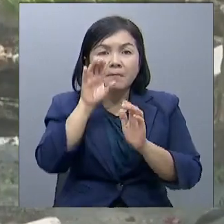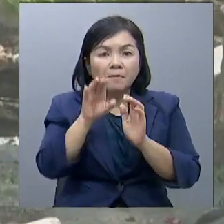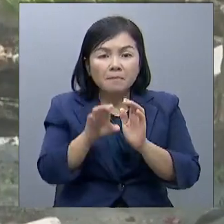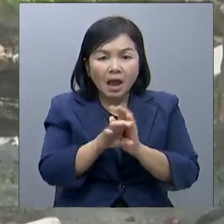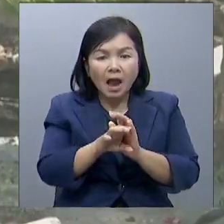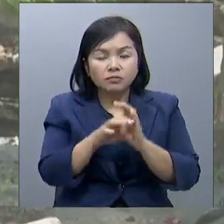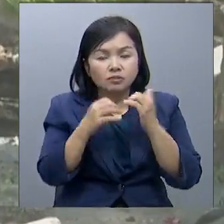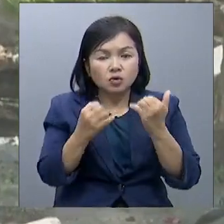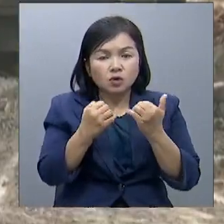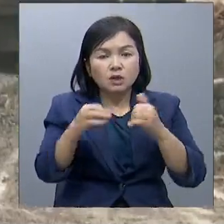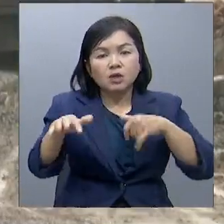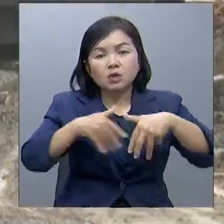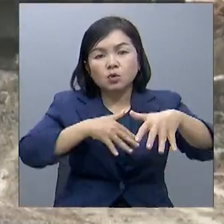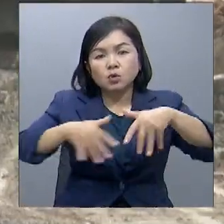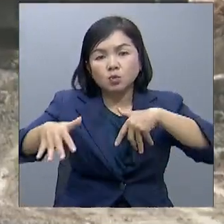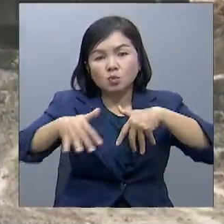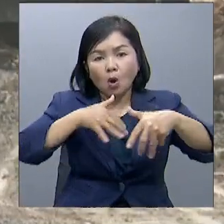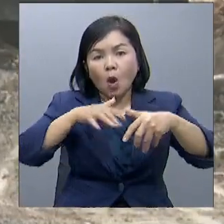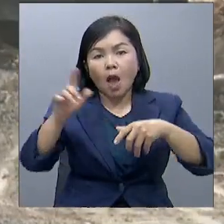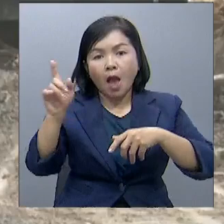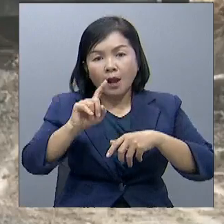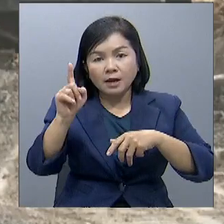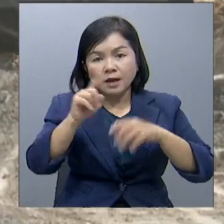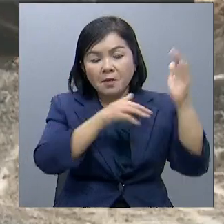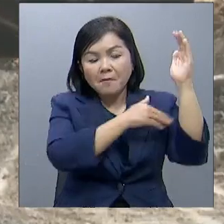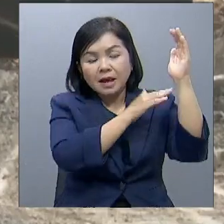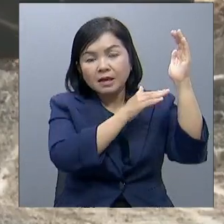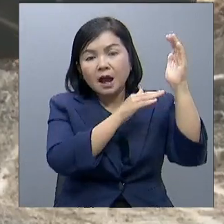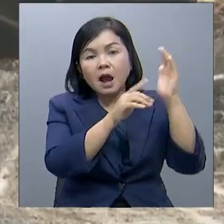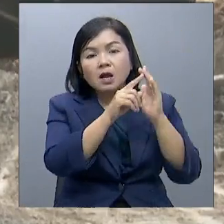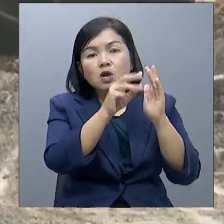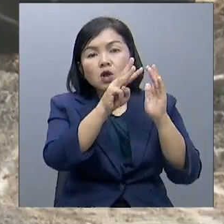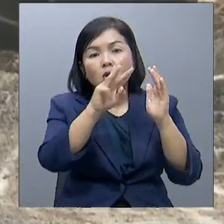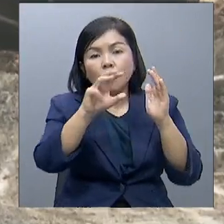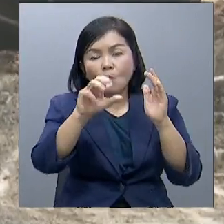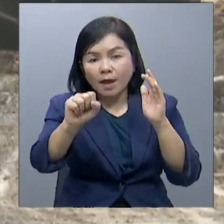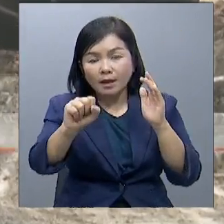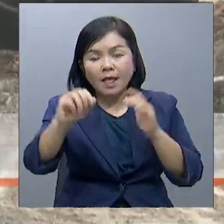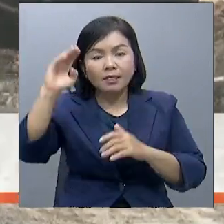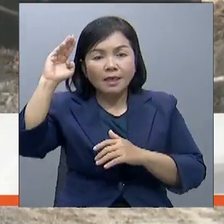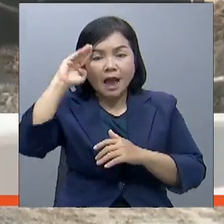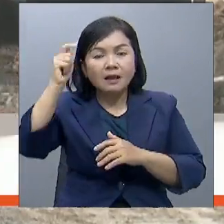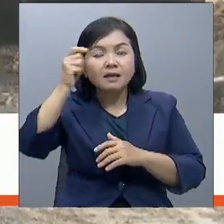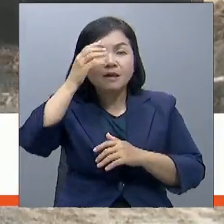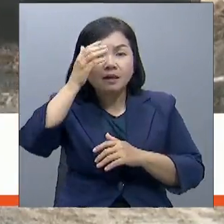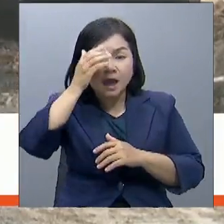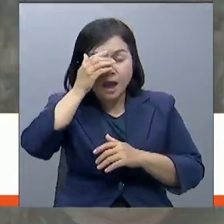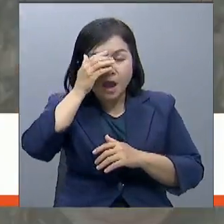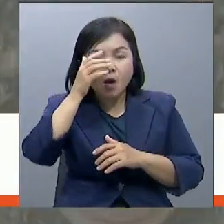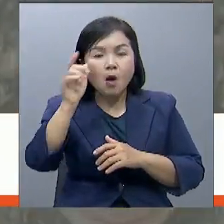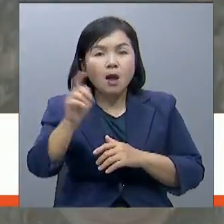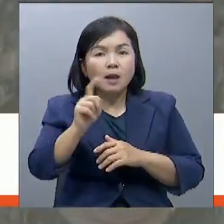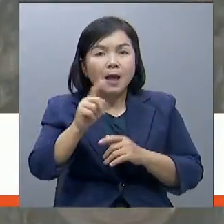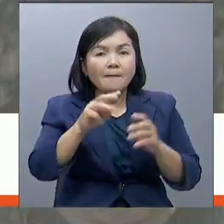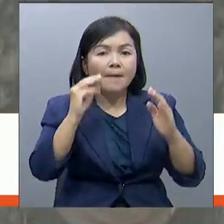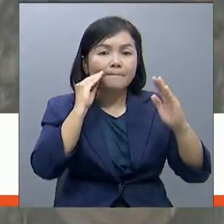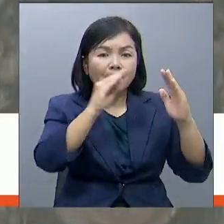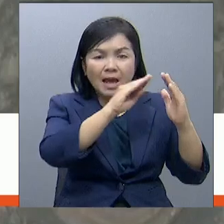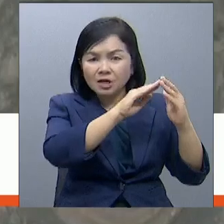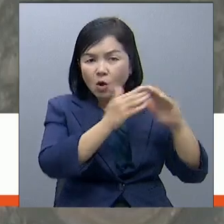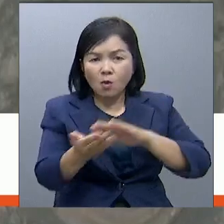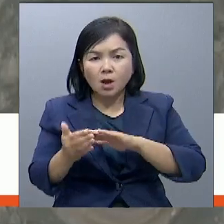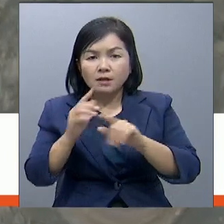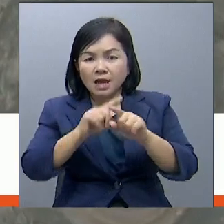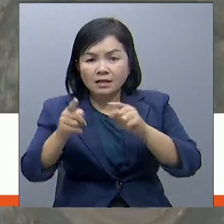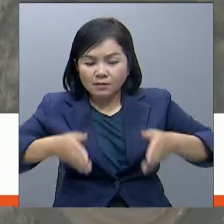สุดของเมืองเจนินที่อยู่ทางตอนเหนือของเวสแบงค์กองทัพอิสราเอลใช้อุปกรณ์หนักรื้อทำลายอาคารบ้านเรือนถนนระบบ